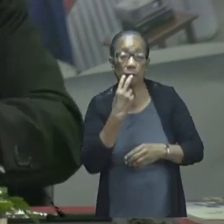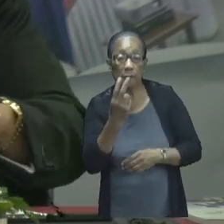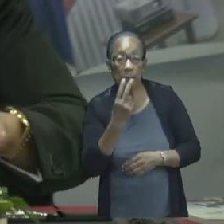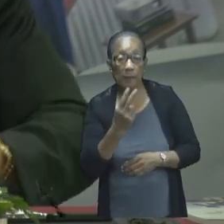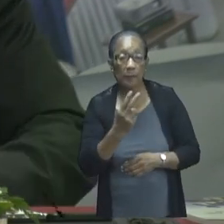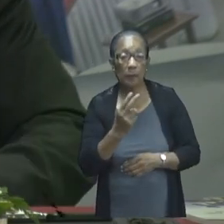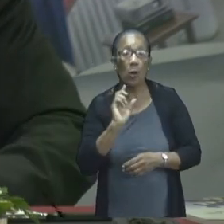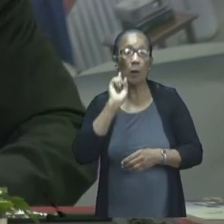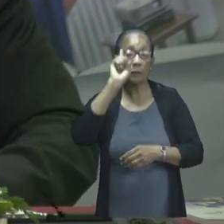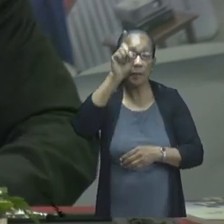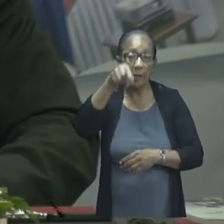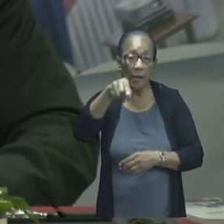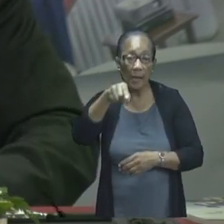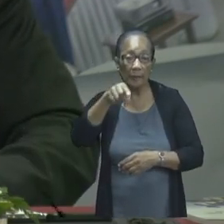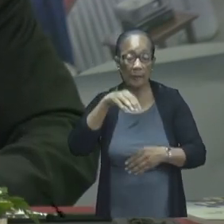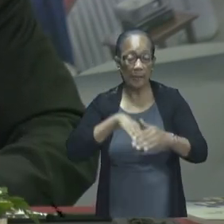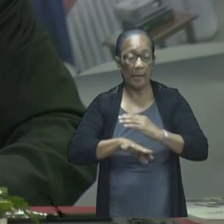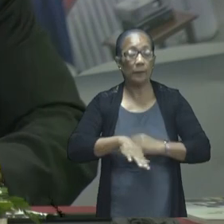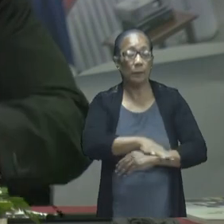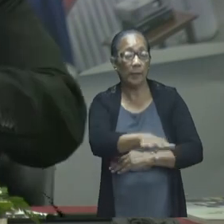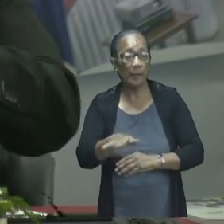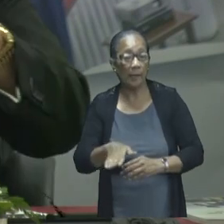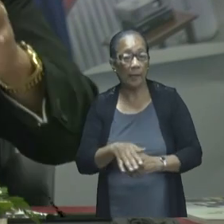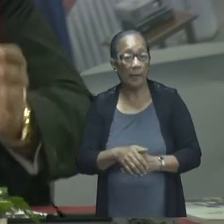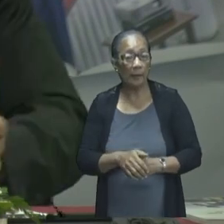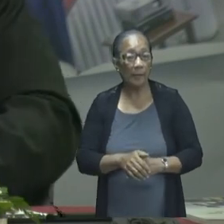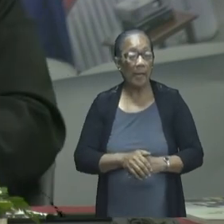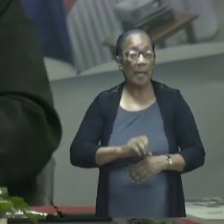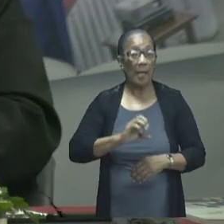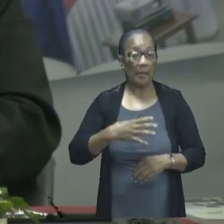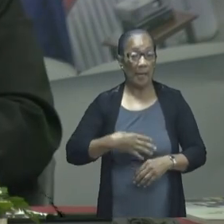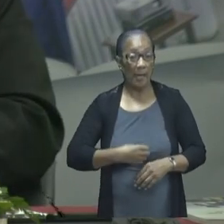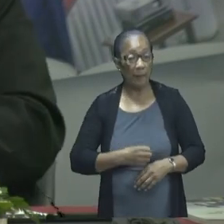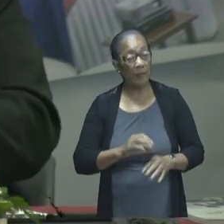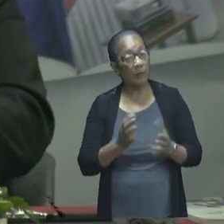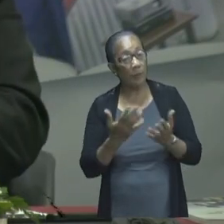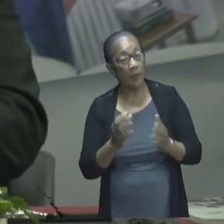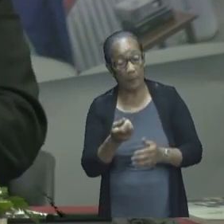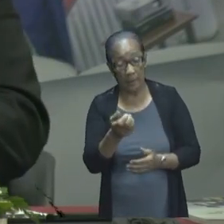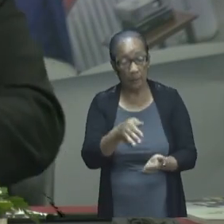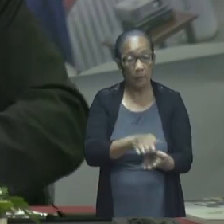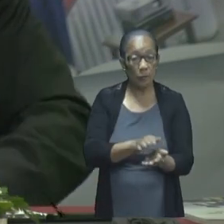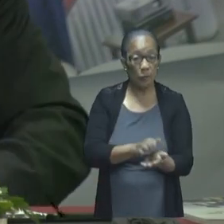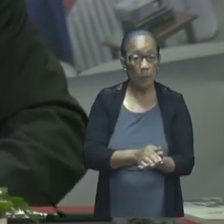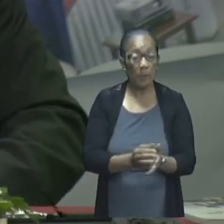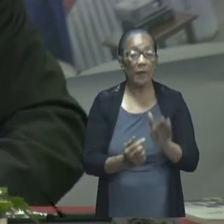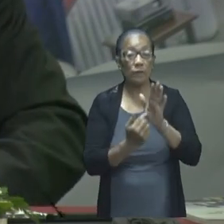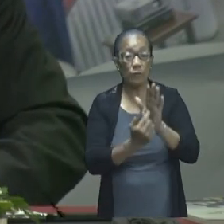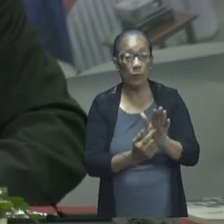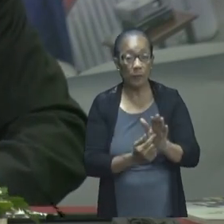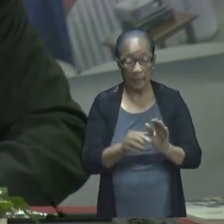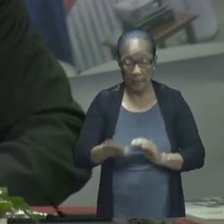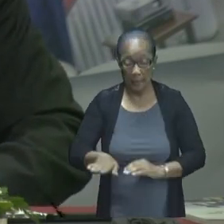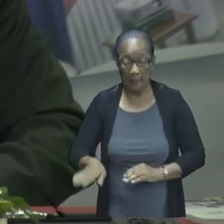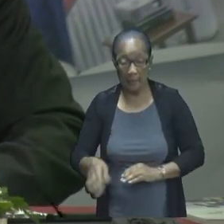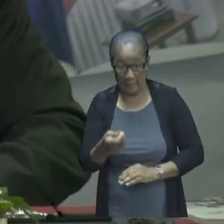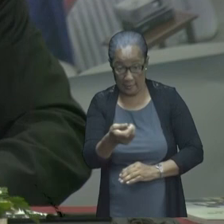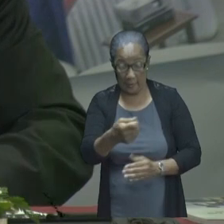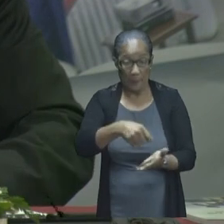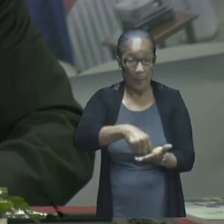naar het binnenland te gaan en als je een bepaald budget heb om aan kinderbijslag te geven